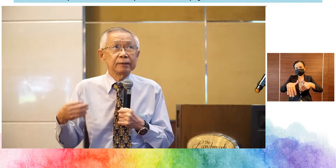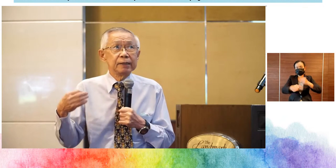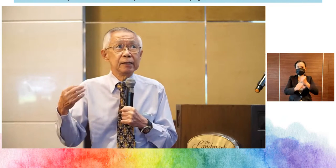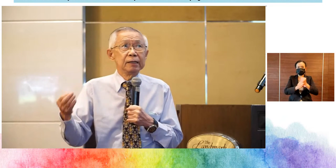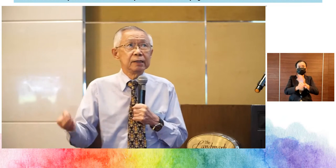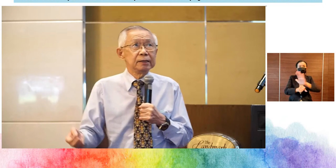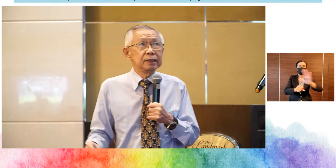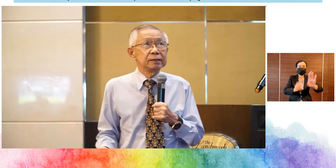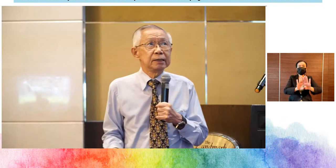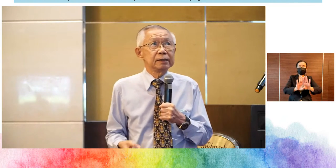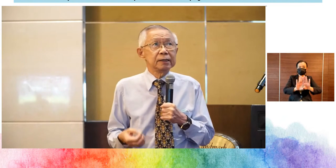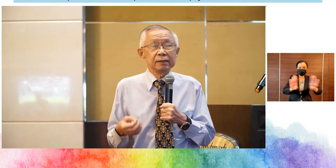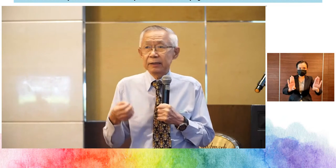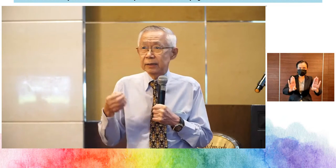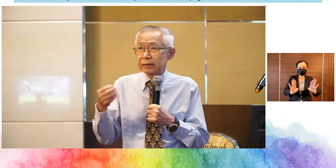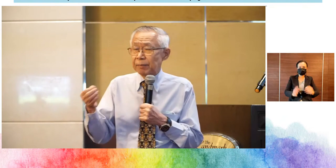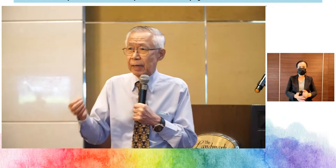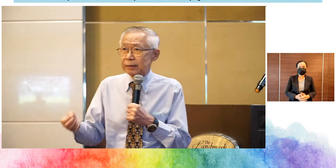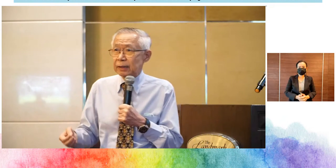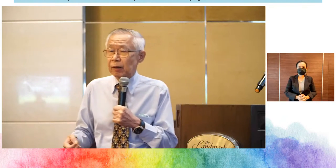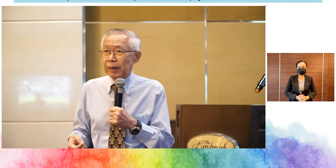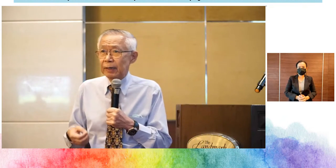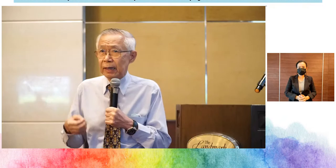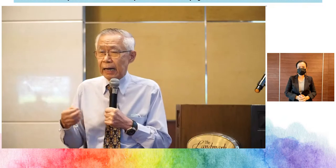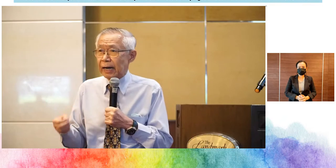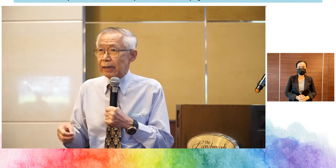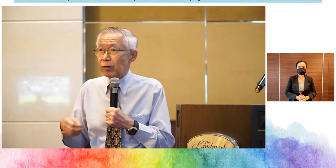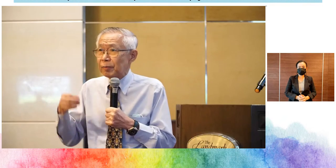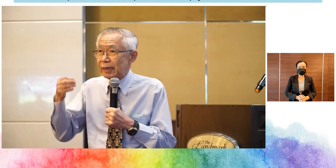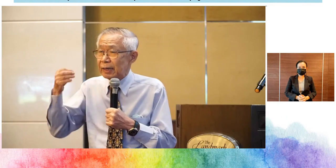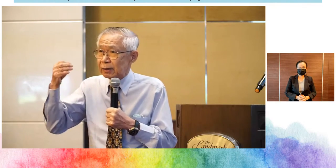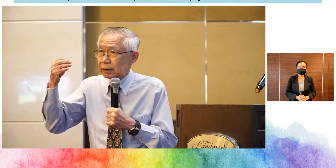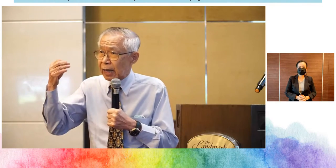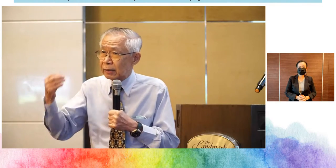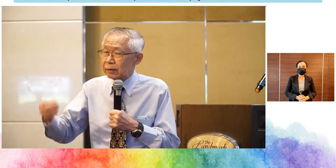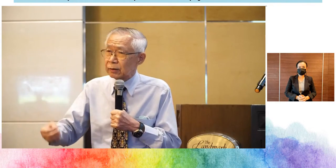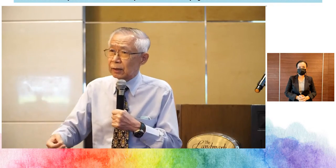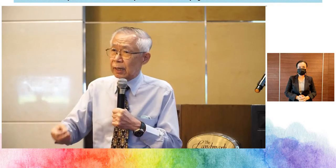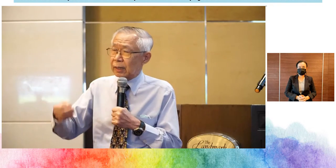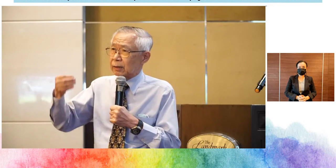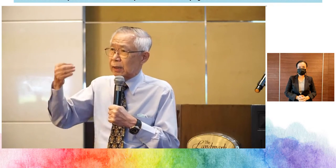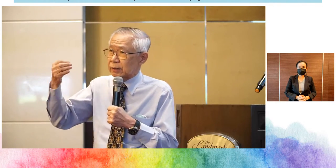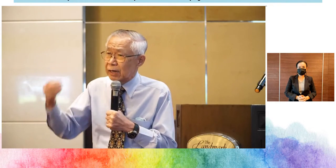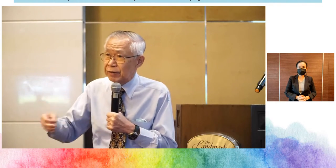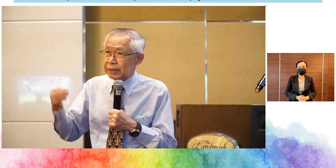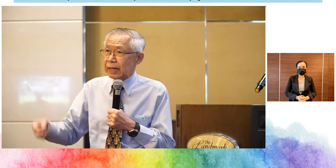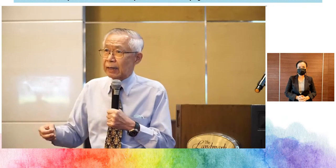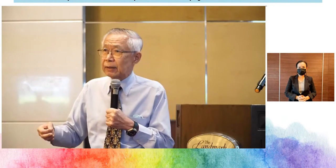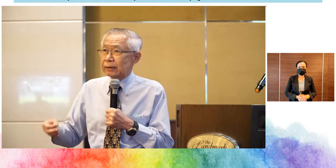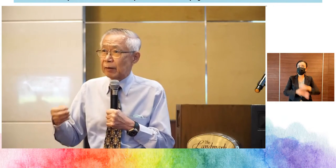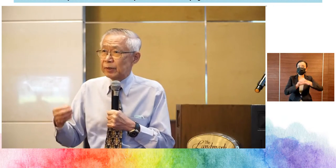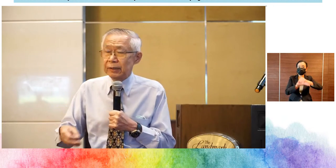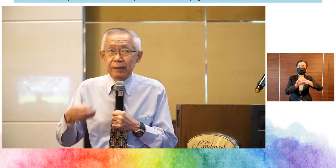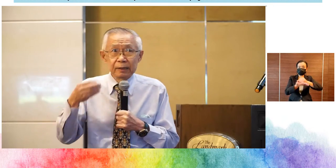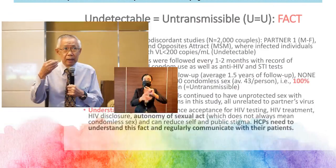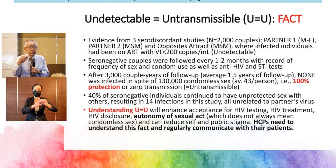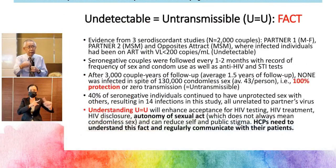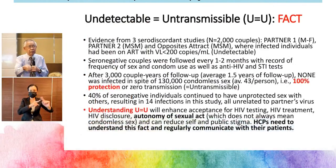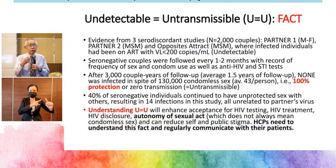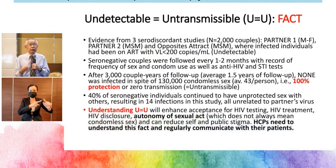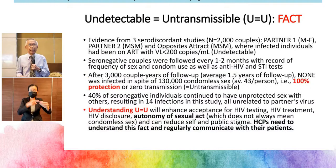านะครับนะที่สามารถที่จะเข้าไปหาได้แล้วก็มีการservice ต่างๆตาม